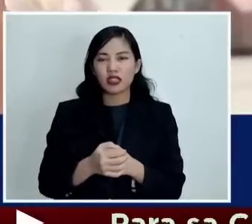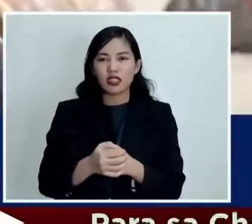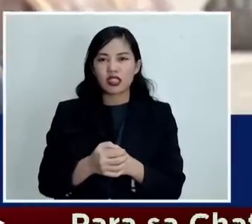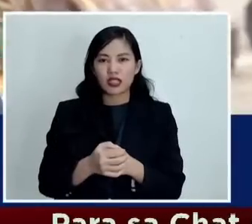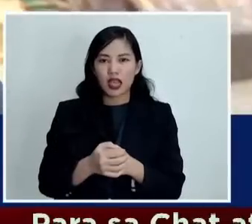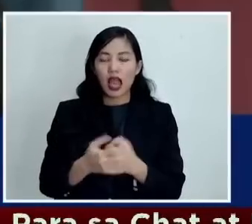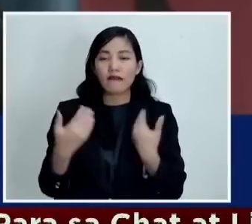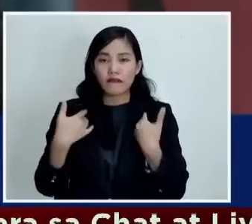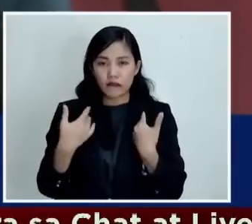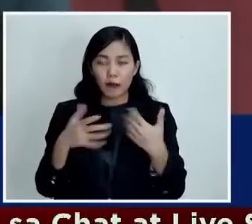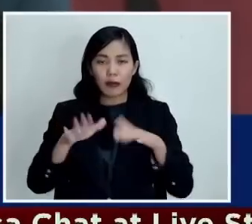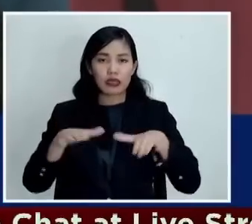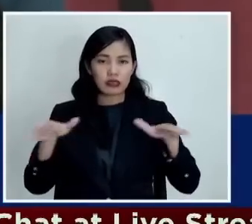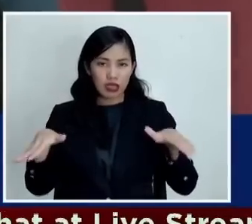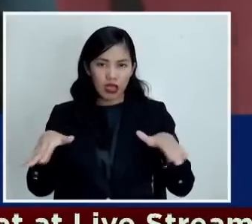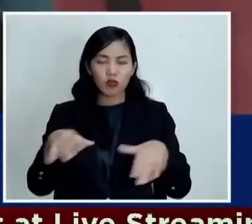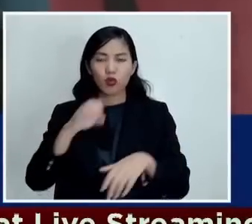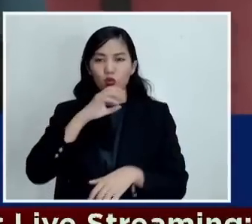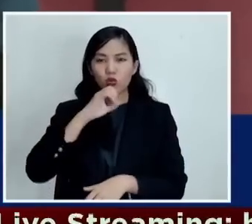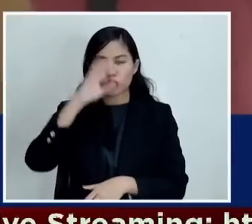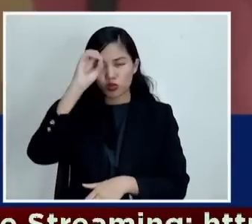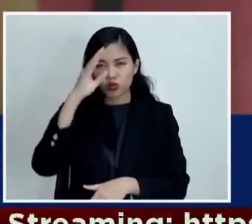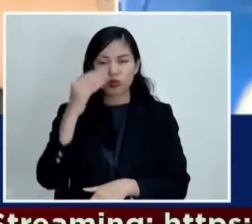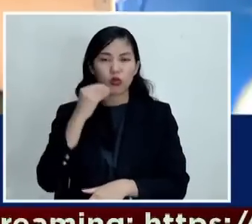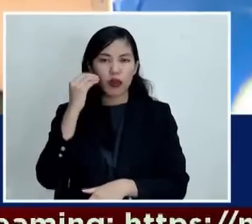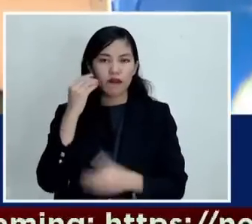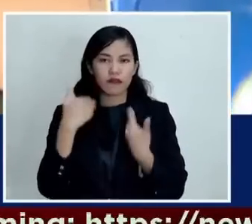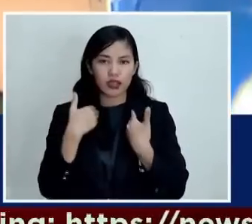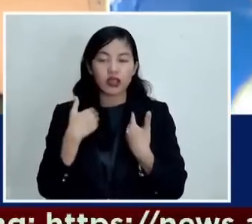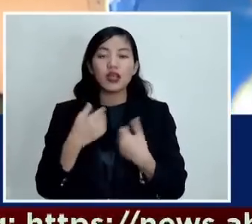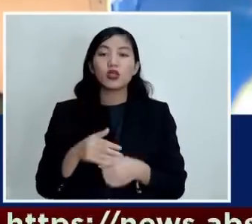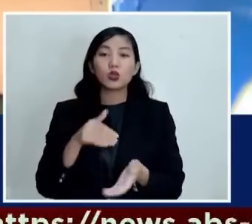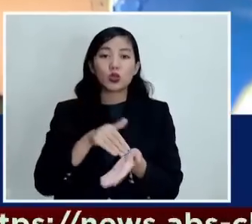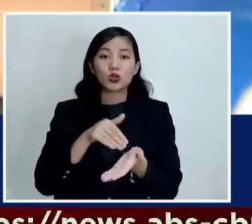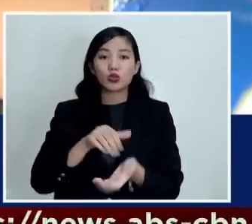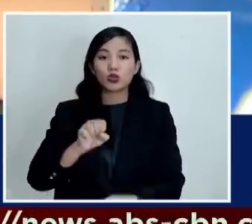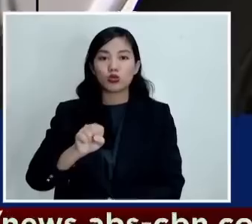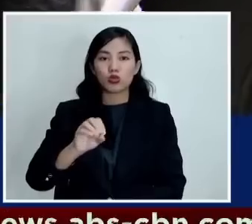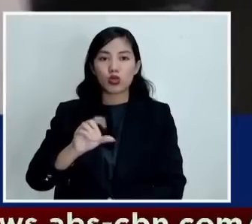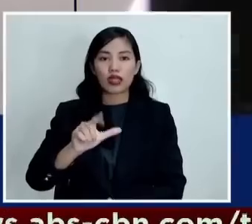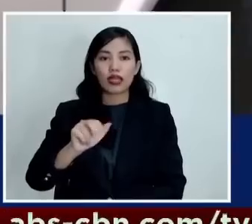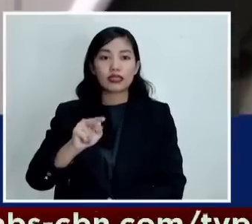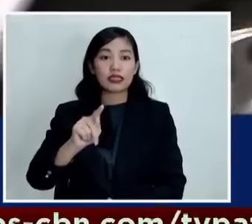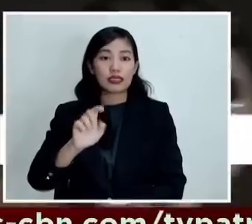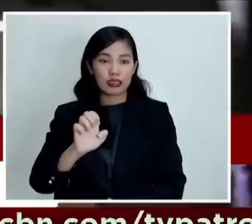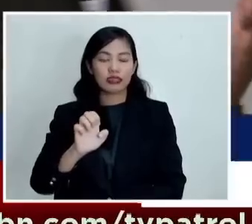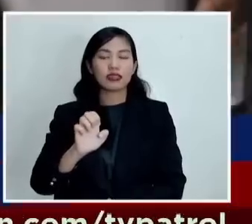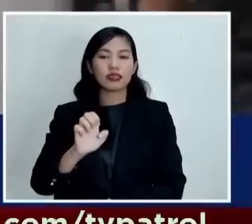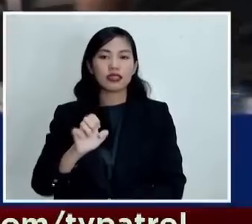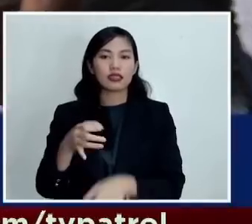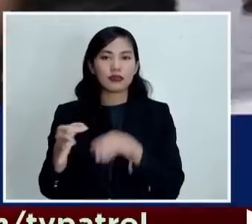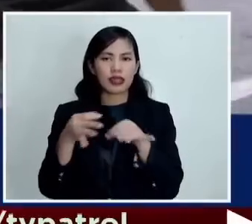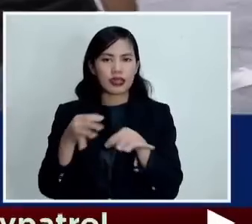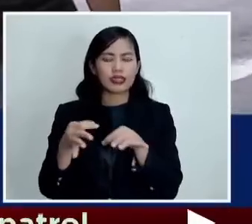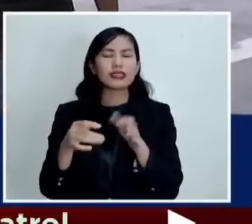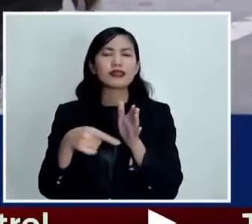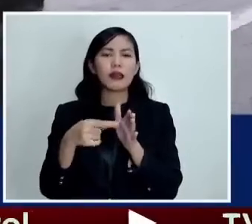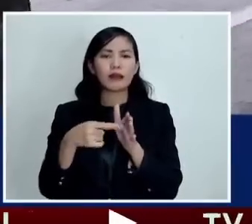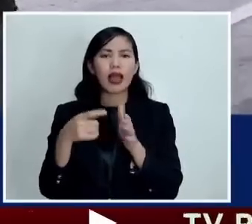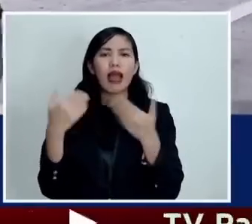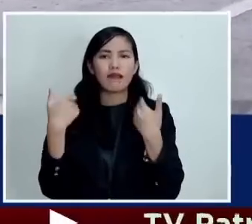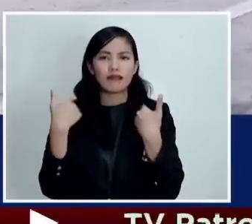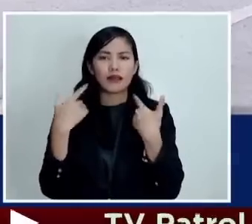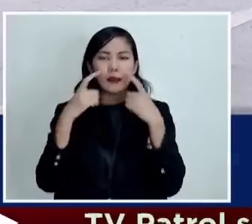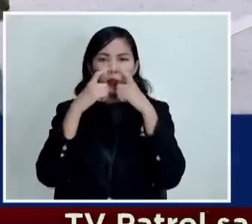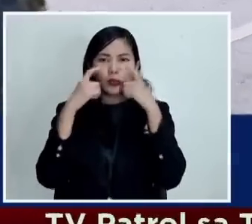ng infectious disease specialist na si Dr. Ron Jean Solante, may pagkakataong kailangan pa rin isuot ng isang individual ang face